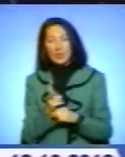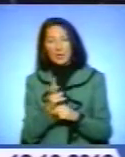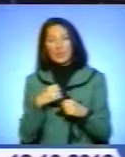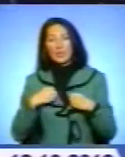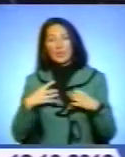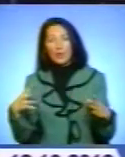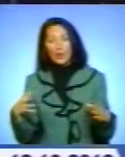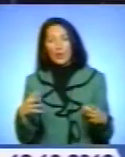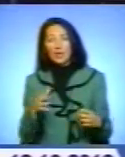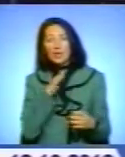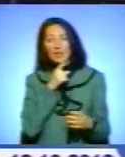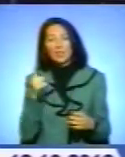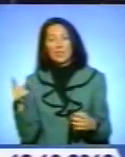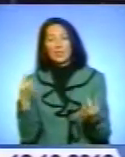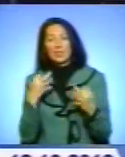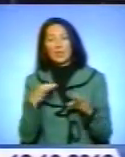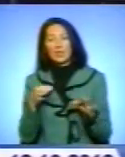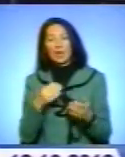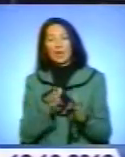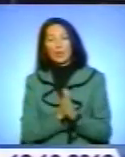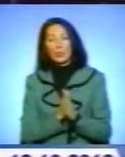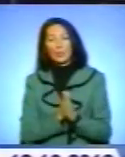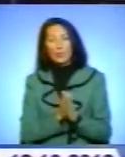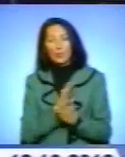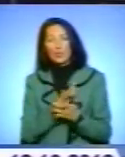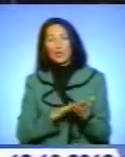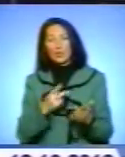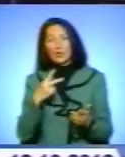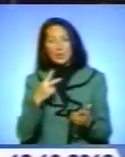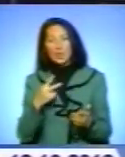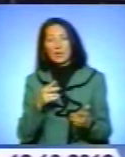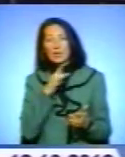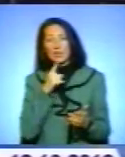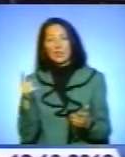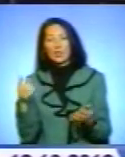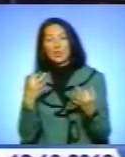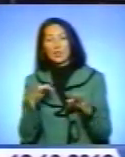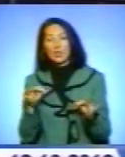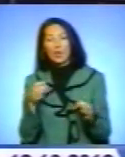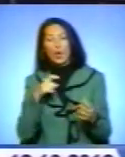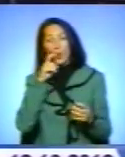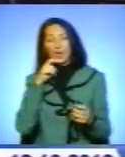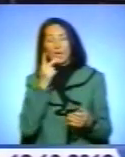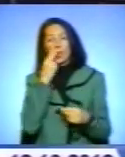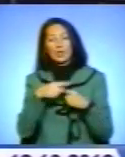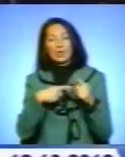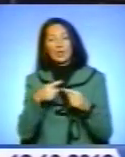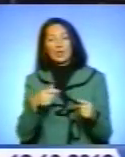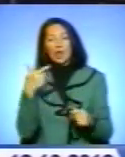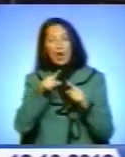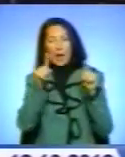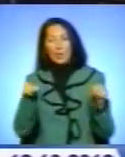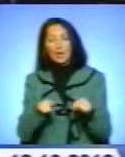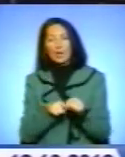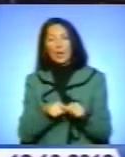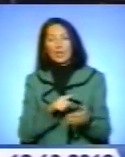за час незалежної, 20-те, перепрошую, святкування за час незалежної України. Традиційно грамотами і орденами відзначали